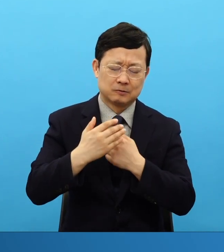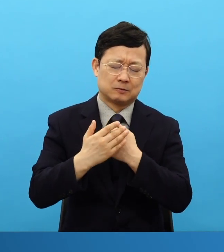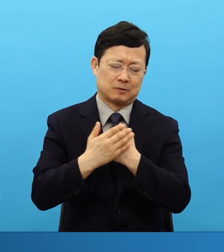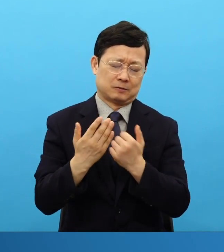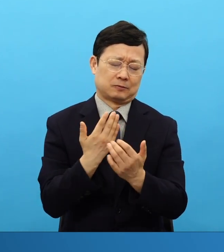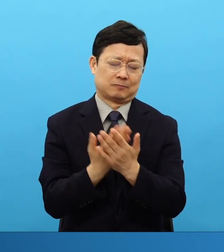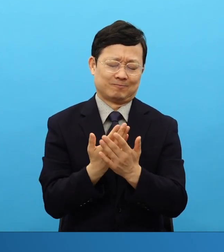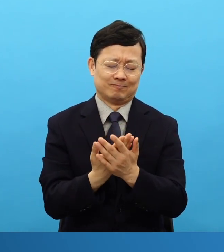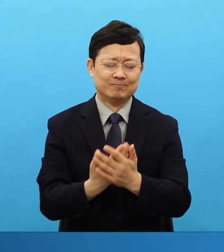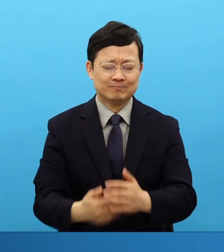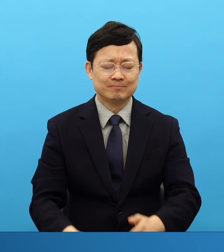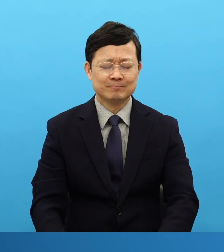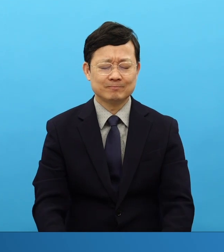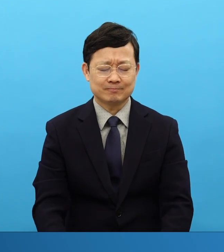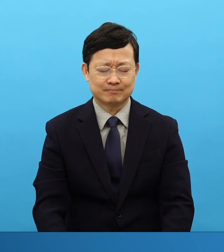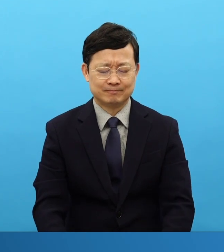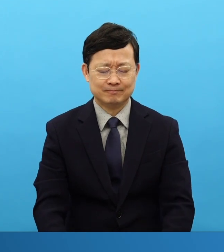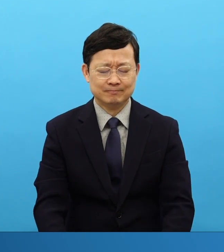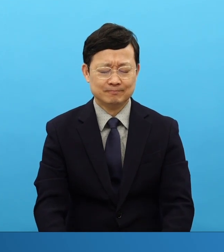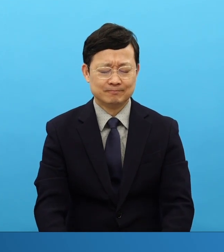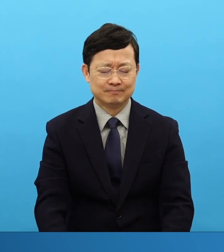영적 지도자,